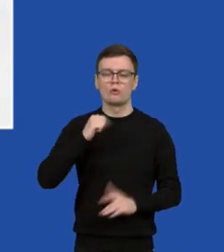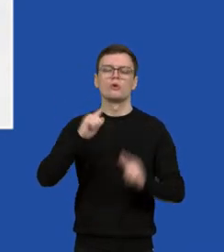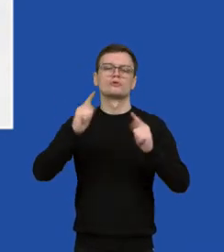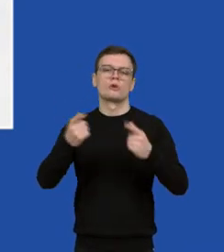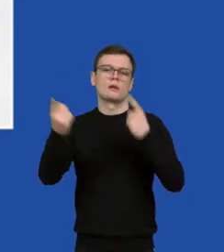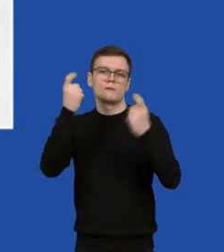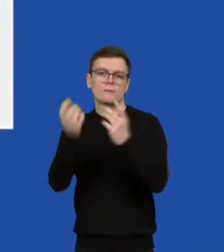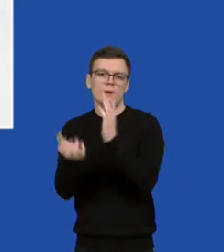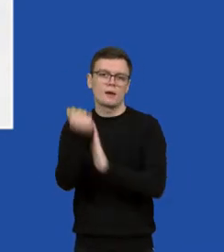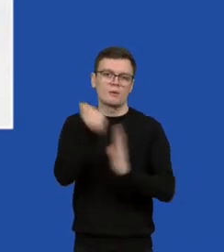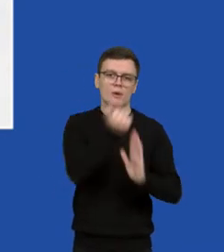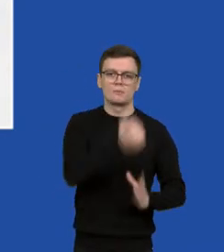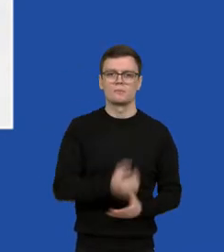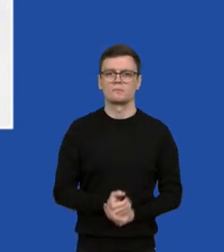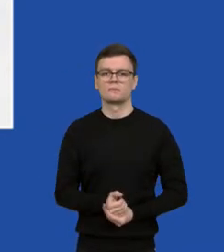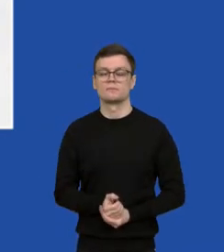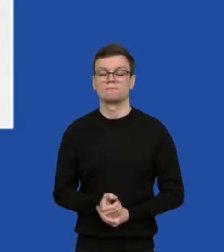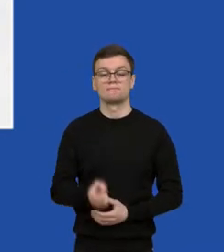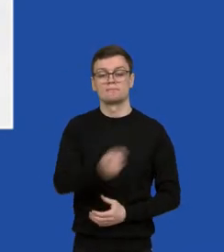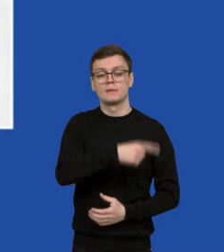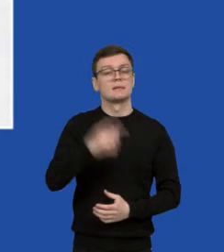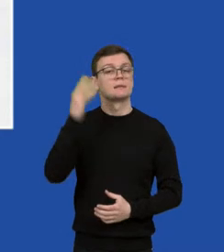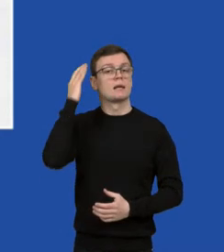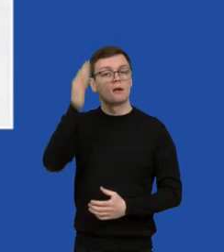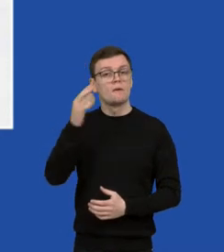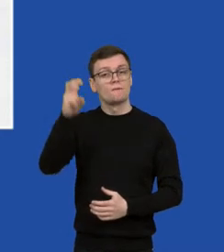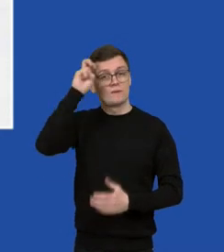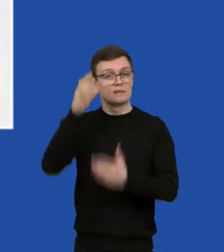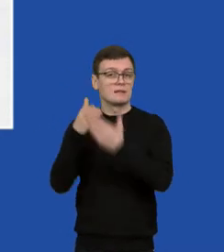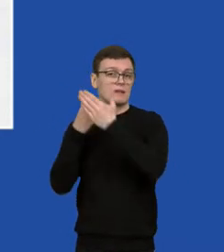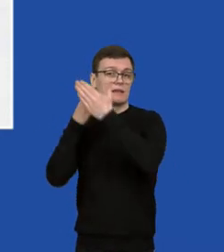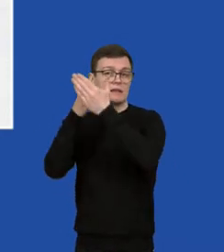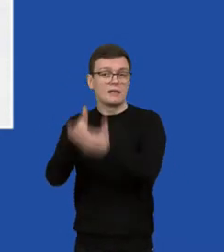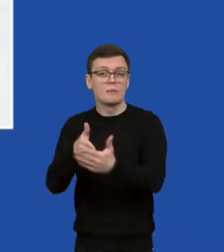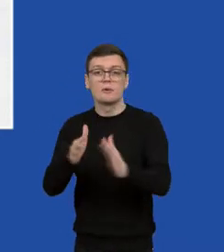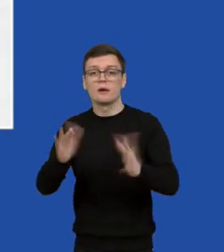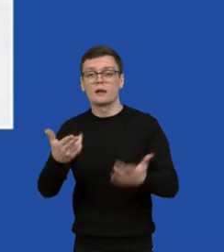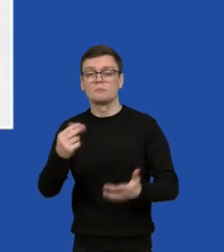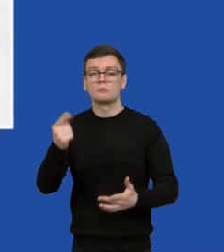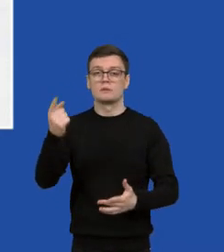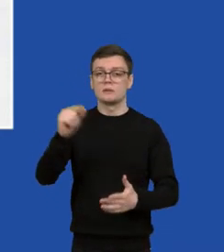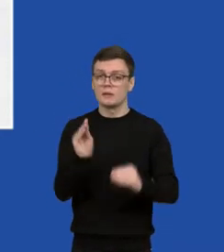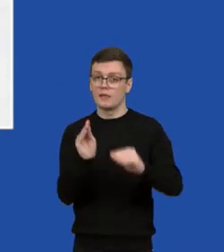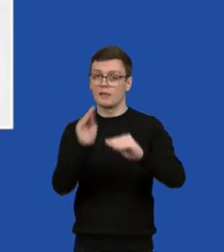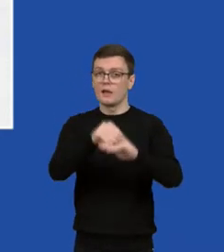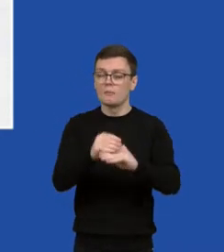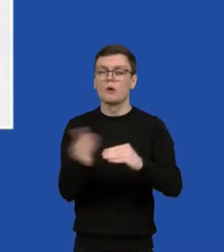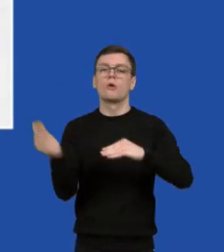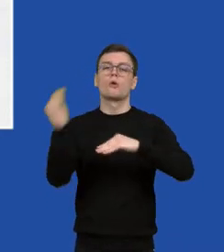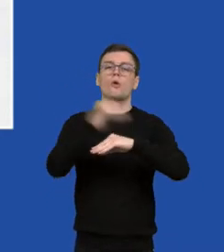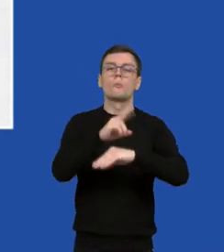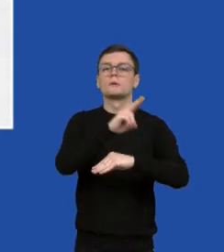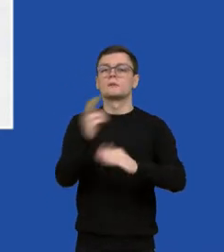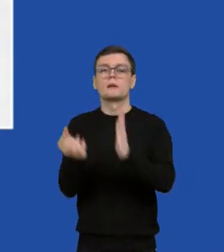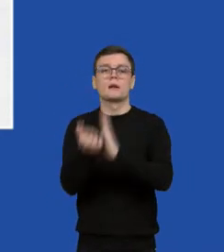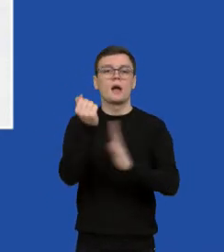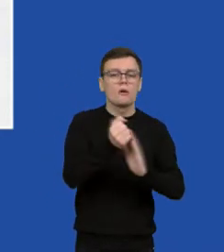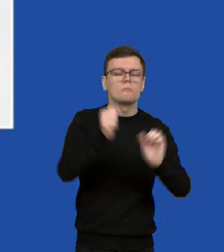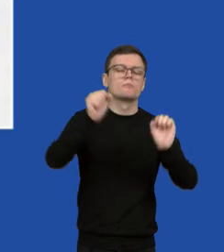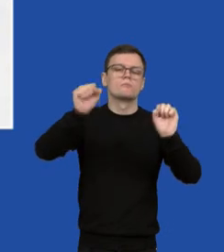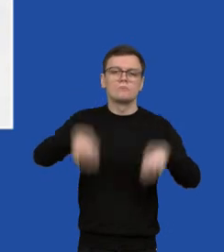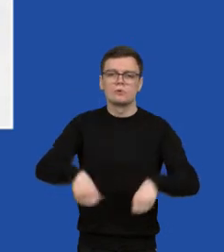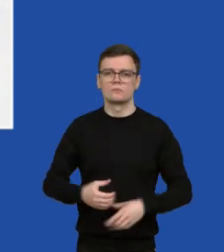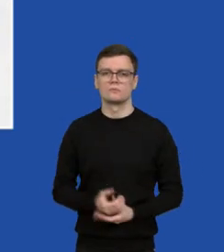žmonės pasiekė ir mes manome, kad su valstybės remiamų pajamų dydžio padidinimu kompensacijų gavėjų ratas plėsis ir kitą